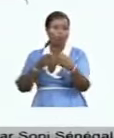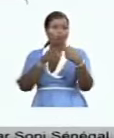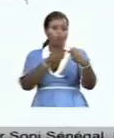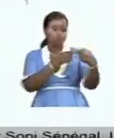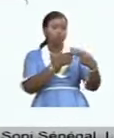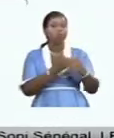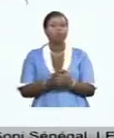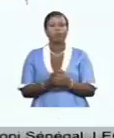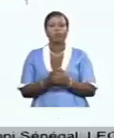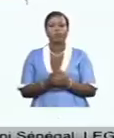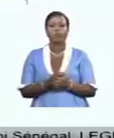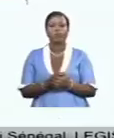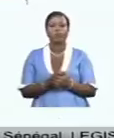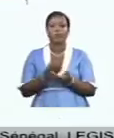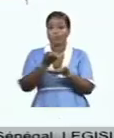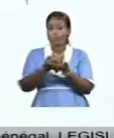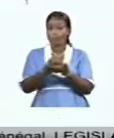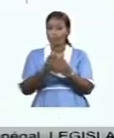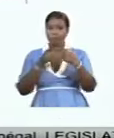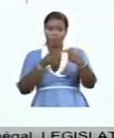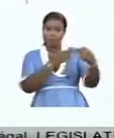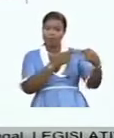compétitiveconomie compéén